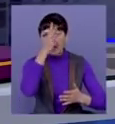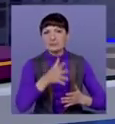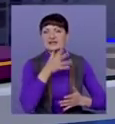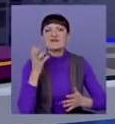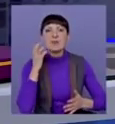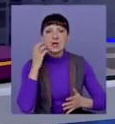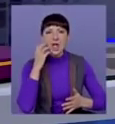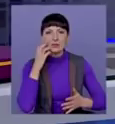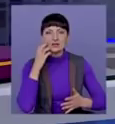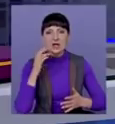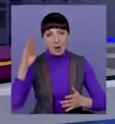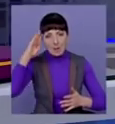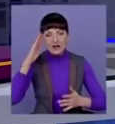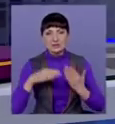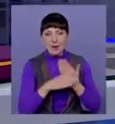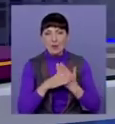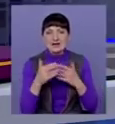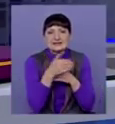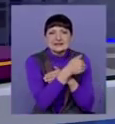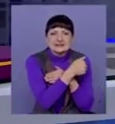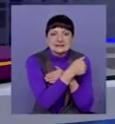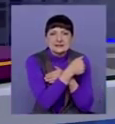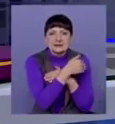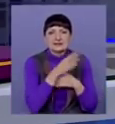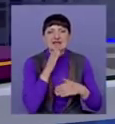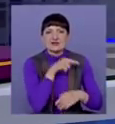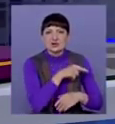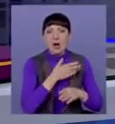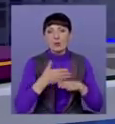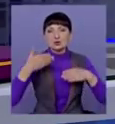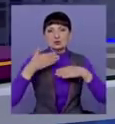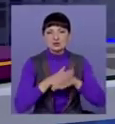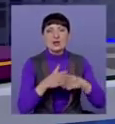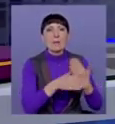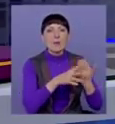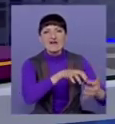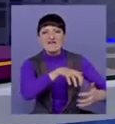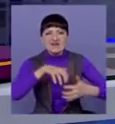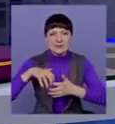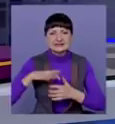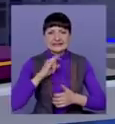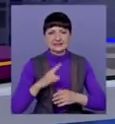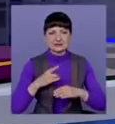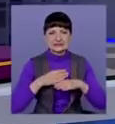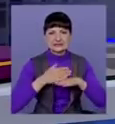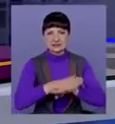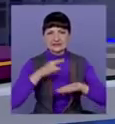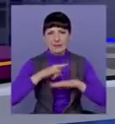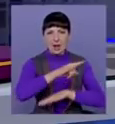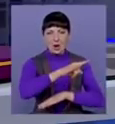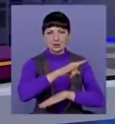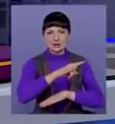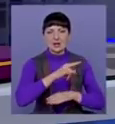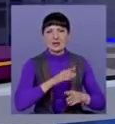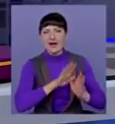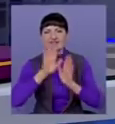беременности. Молодой человек заслонил Гулим своим телом, а уже после крушения помог ей выбраться из разбившегося самолета, отведя ее на